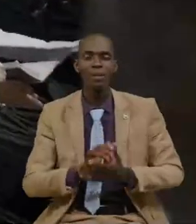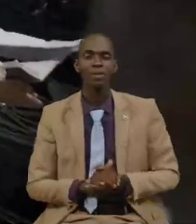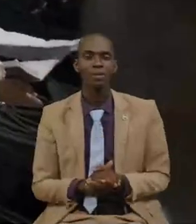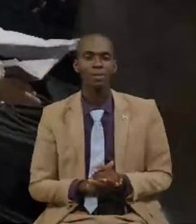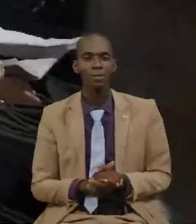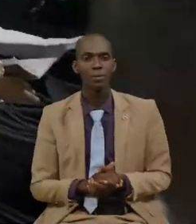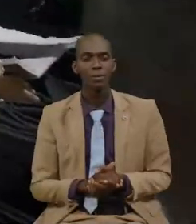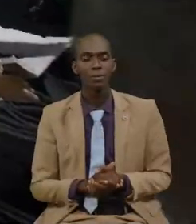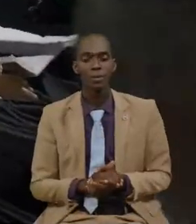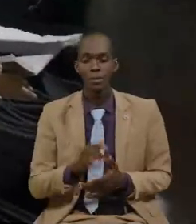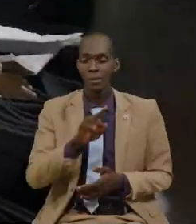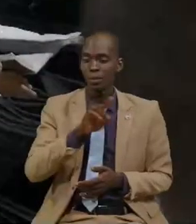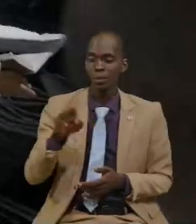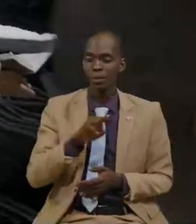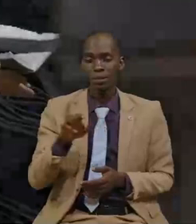dit amen.